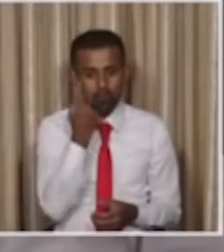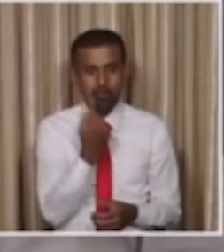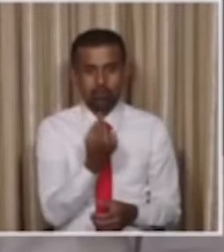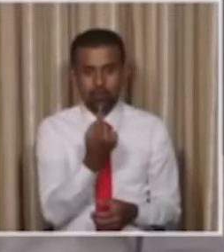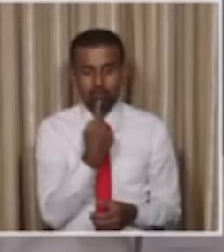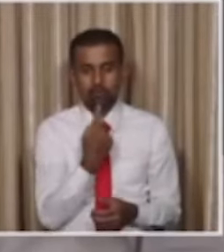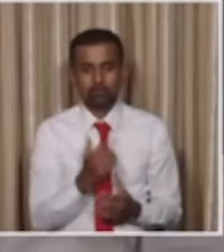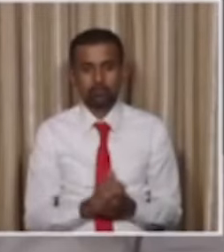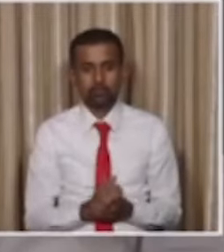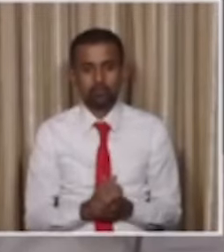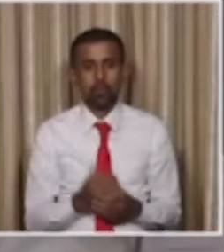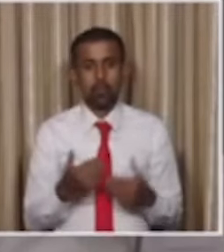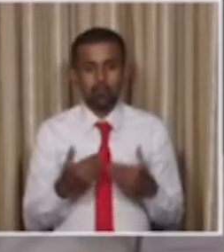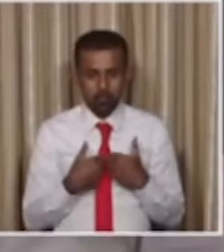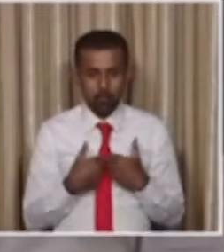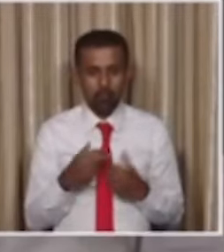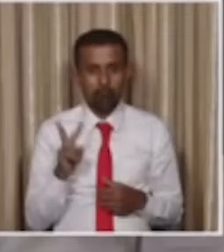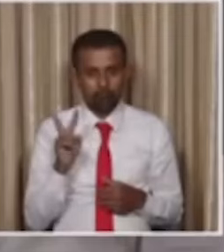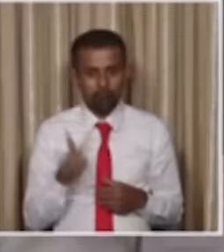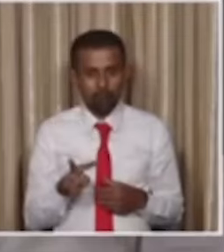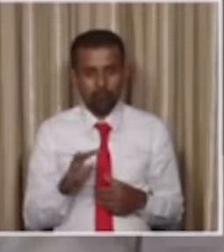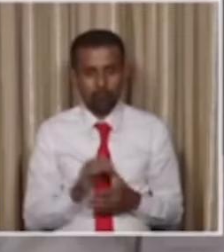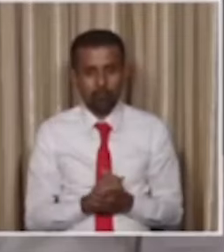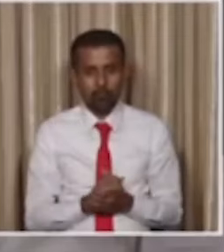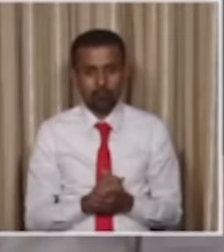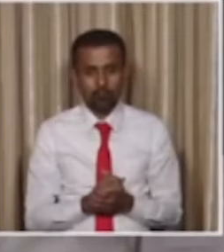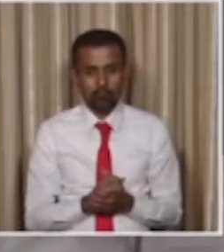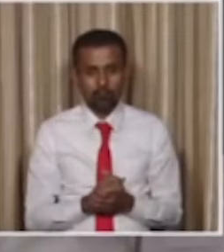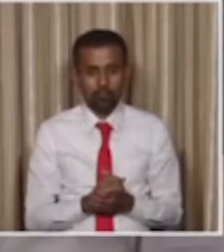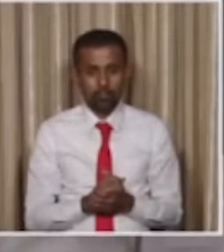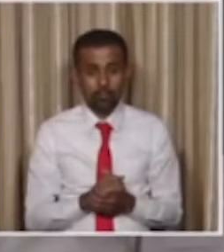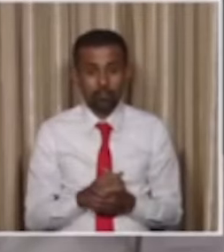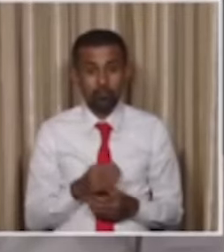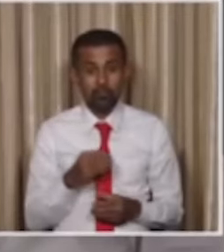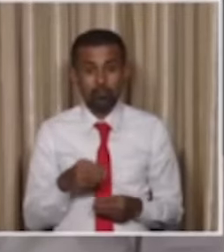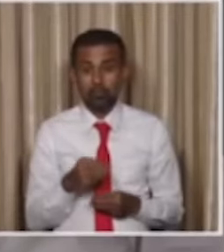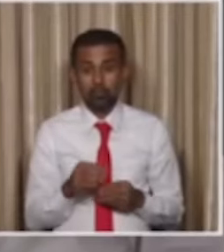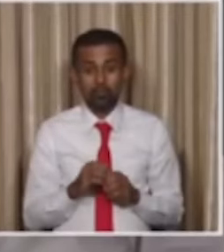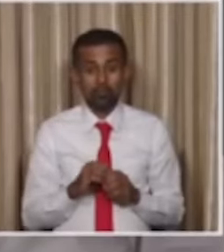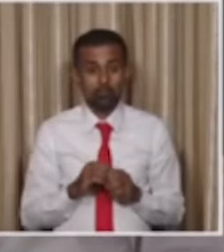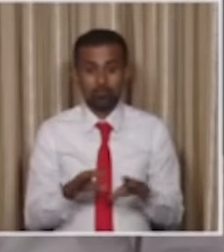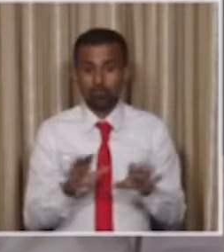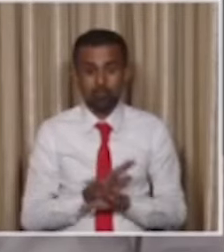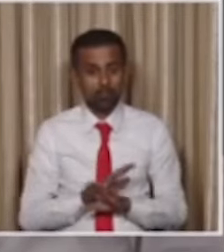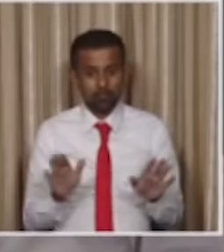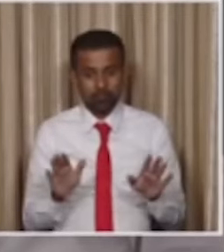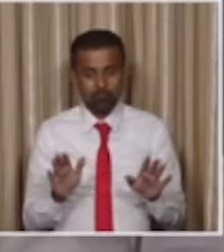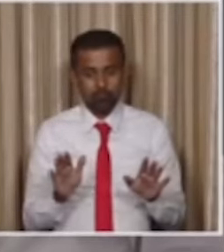අවධානය යොමු කළේ. මාත් විශ්වාස කරනවා මේ මේක ප්‍රසිද්ධියක් හැට ගෙනියා යුතු නැහැ.